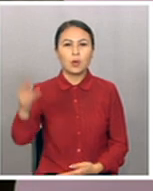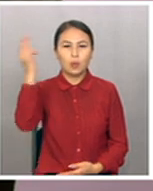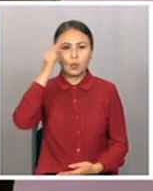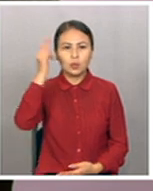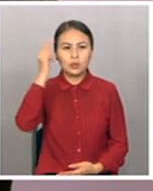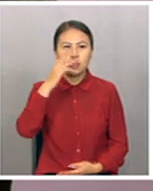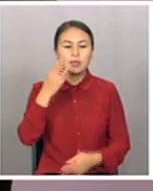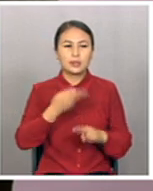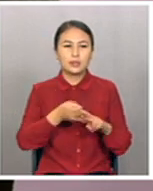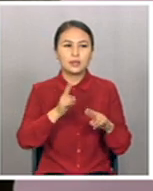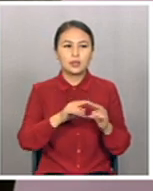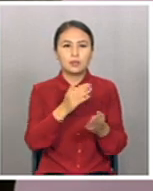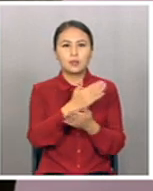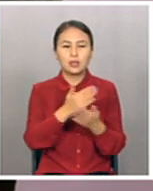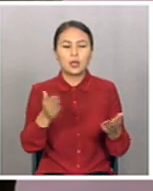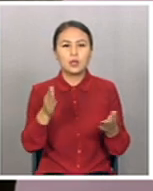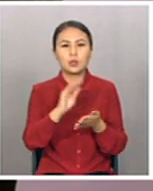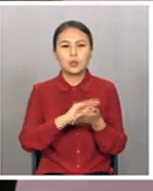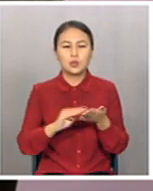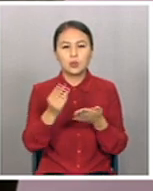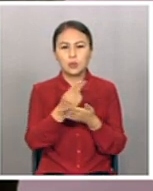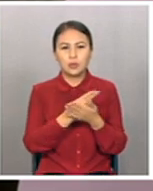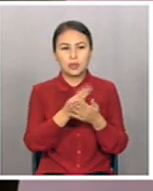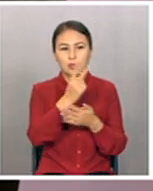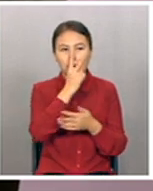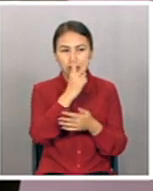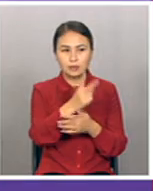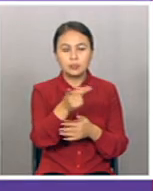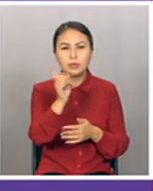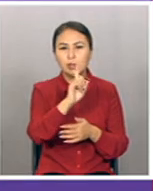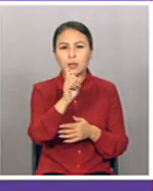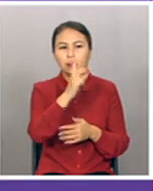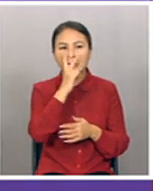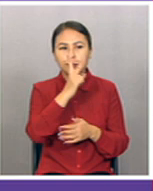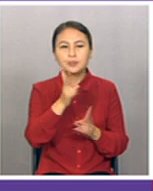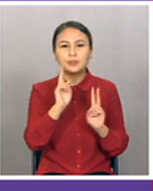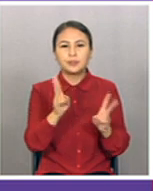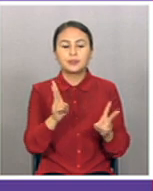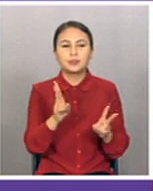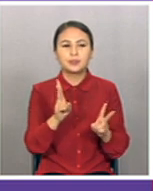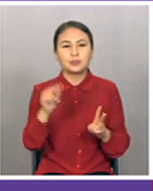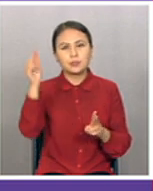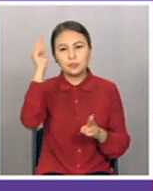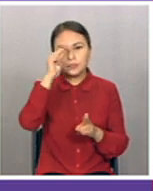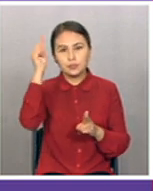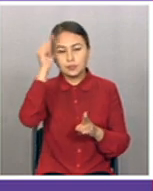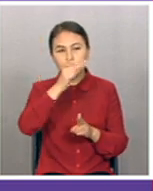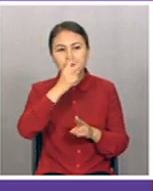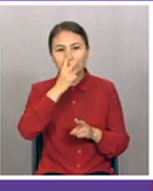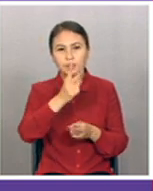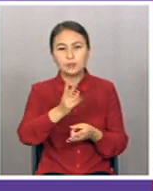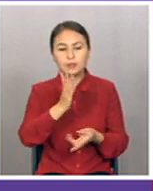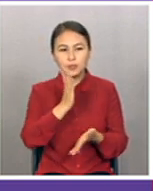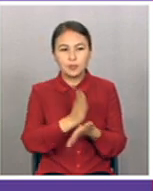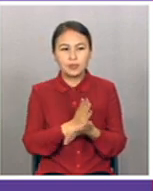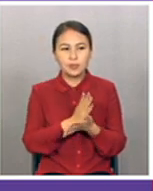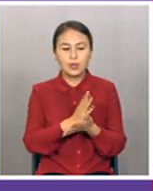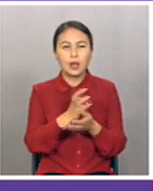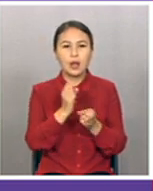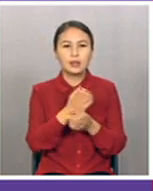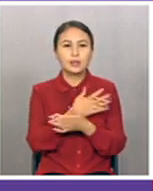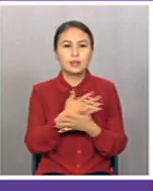енді мына суретке қараймыз. Кімдерді көріп отырмыз? Оқушыларды көріп отырмыз. Ал енді